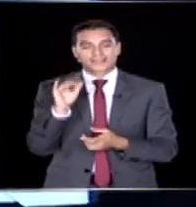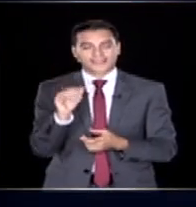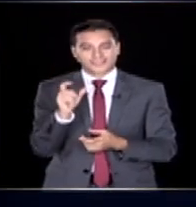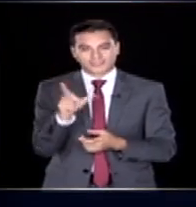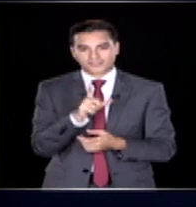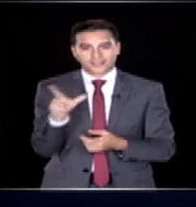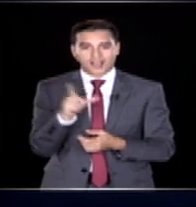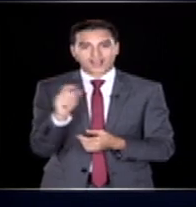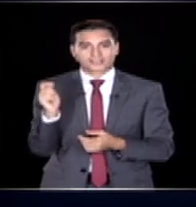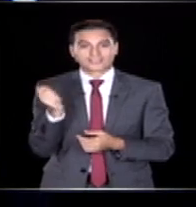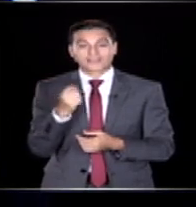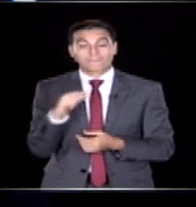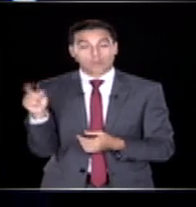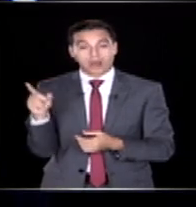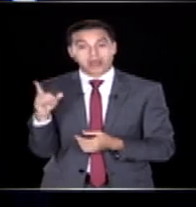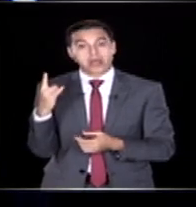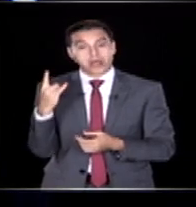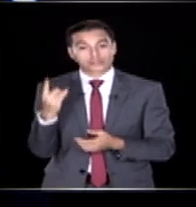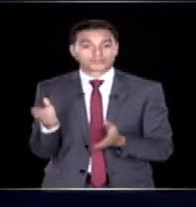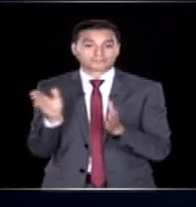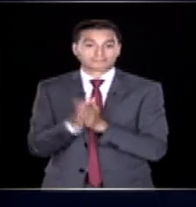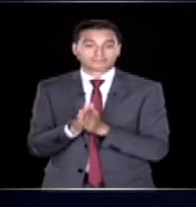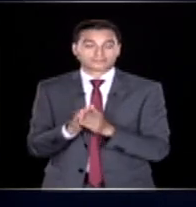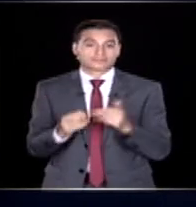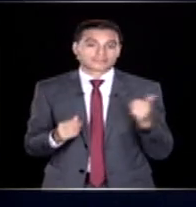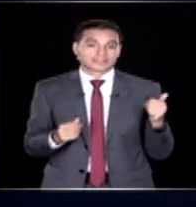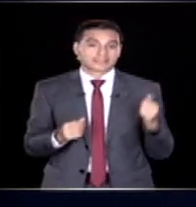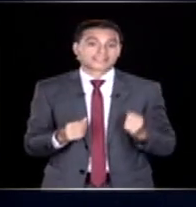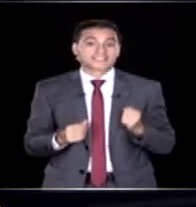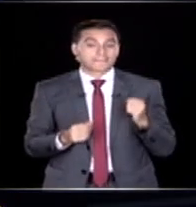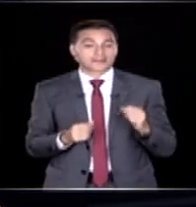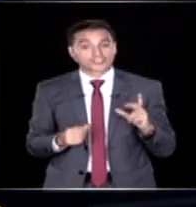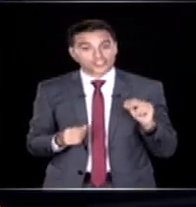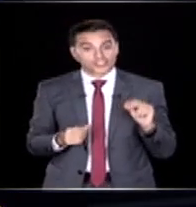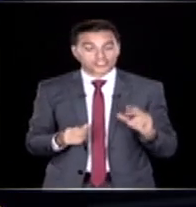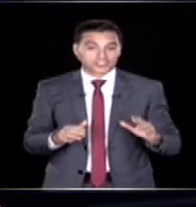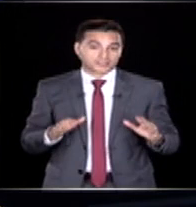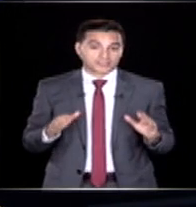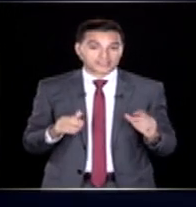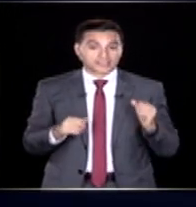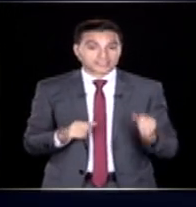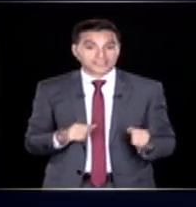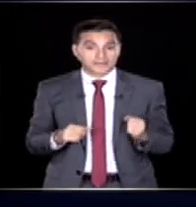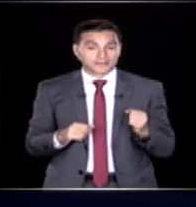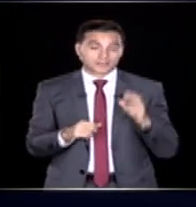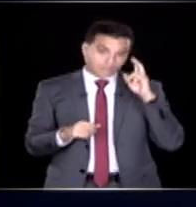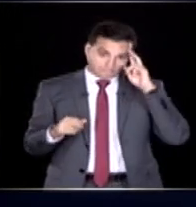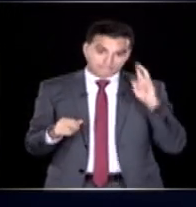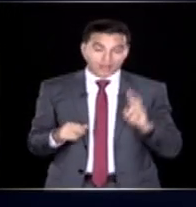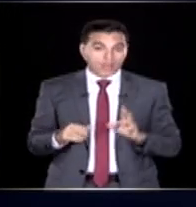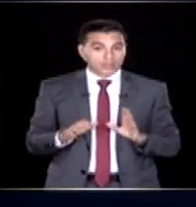10 نقط ساموراي، 20 إكسبرس، مفيش نقط. ومش عايز إكسبرس يتخضوا. لا